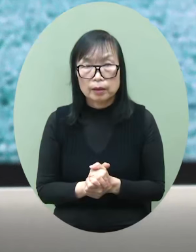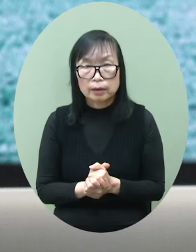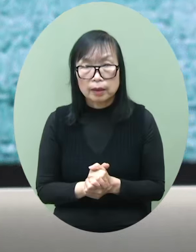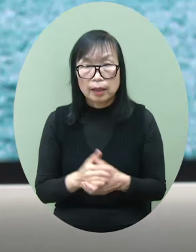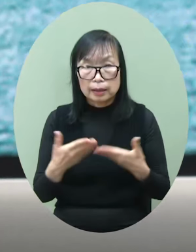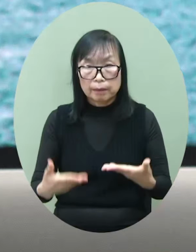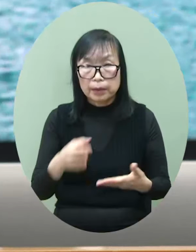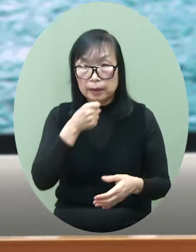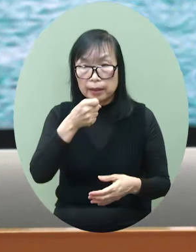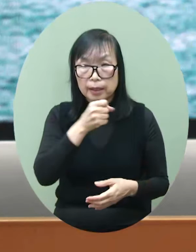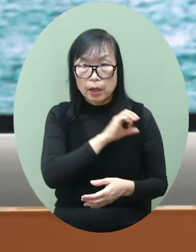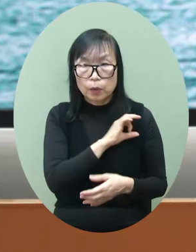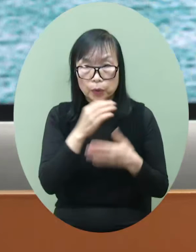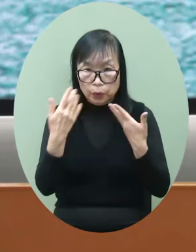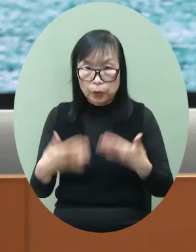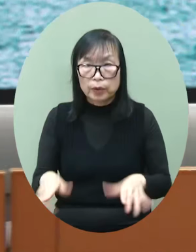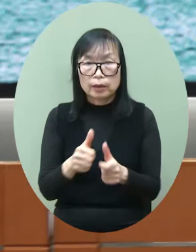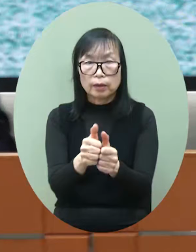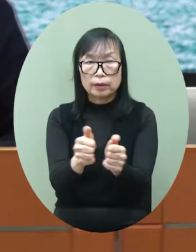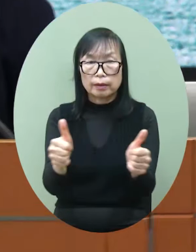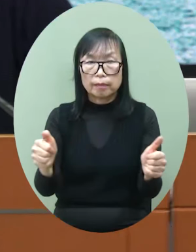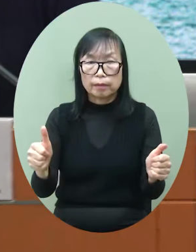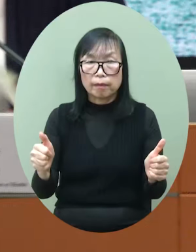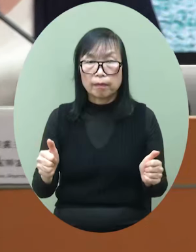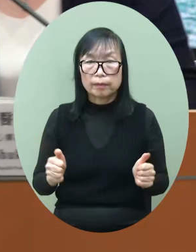今天記者會道指援記者謝謝大家